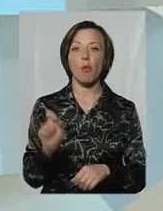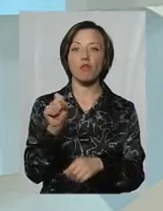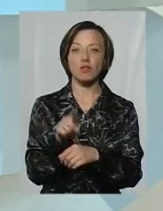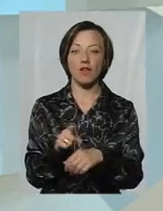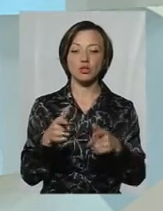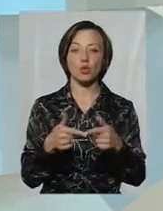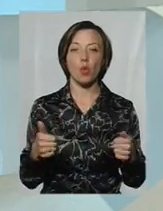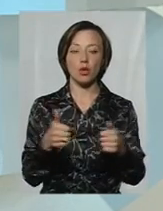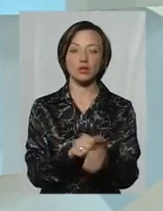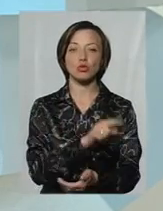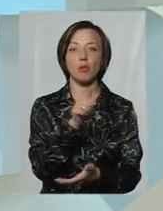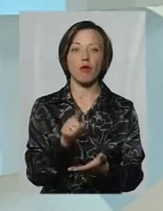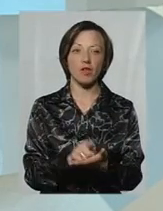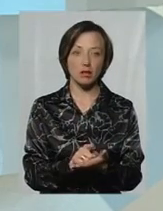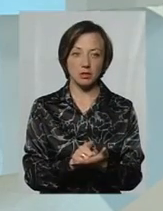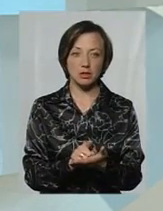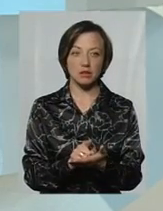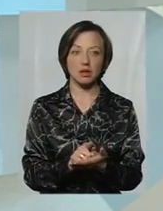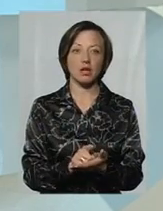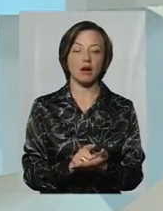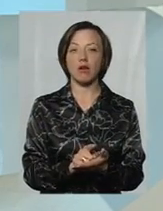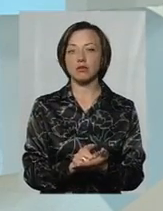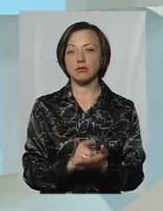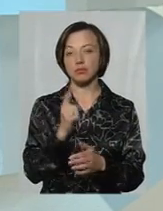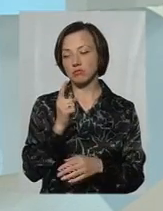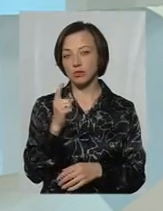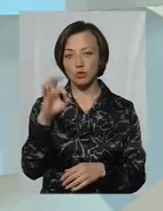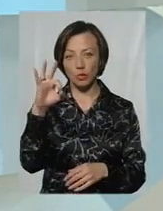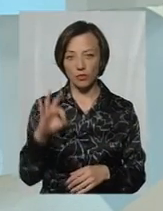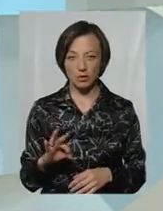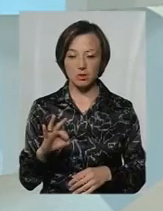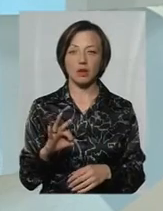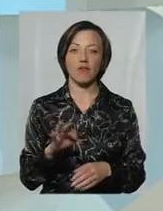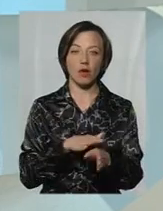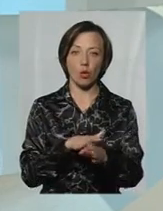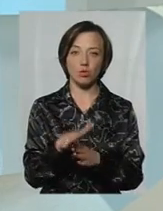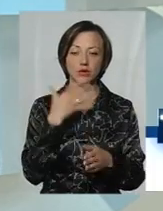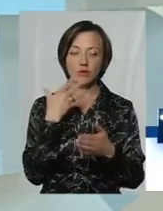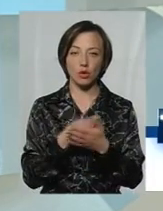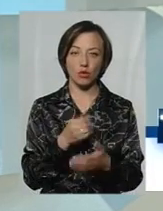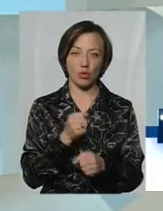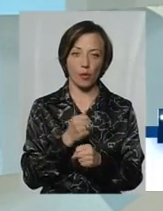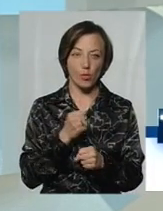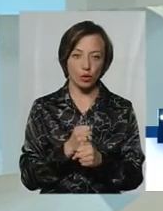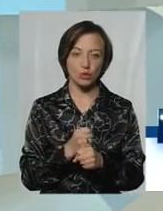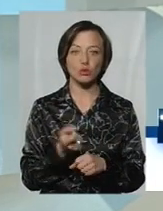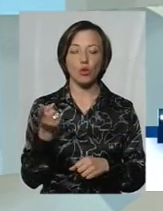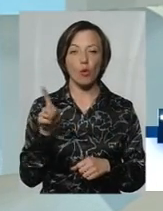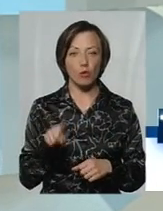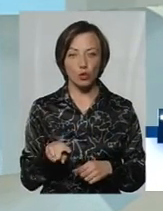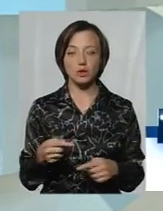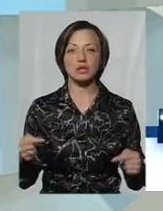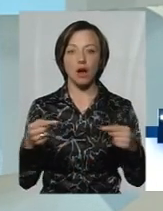уповноважений орган зобов'язаний незаперечно, відмінно виконувати свої повноваження. Тому